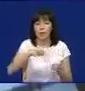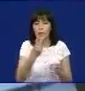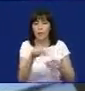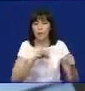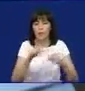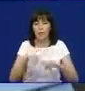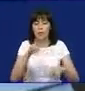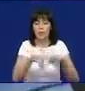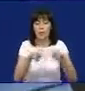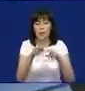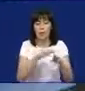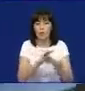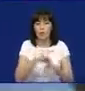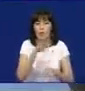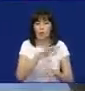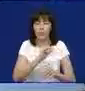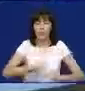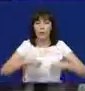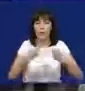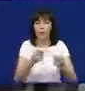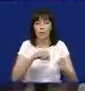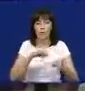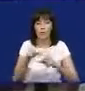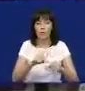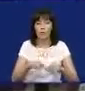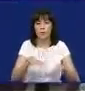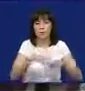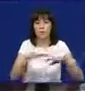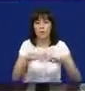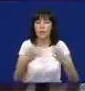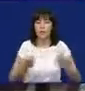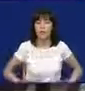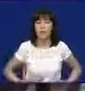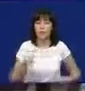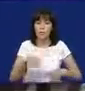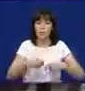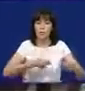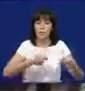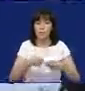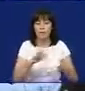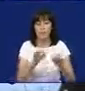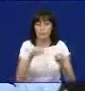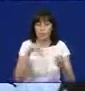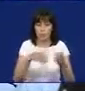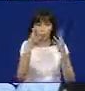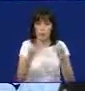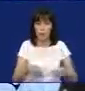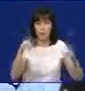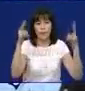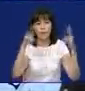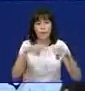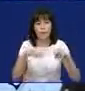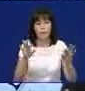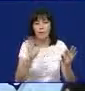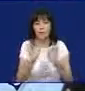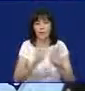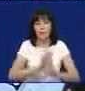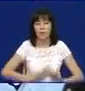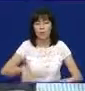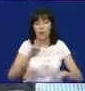құрылысы жүргізілген. Пайдалануға берілген бұл нысандардың техникалық жағдайы жергілікті билік тарапынан осы күнге дейін түгелденбеген.